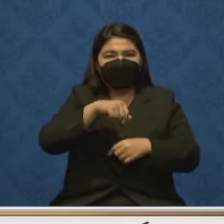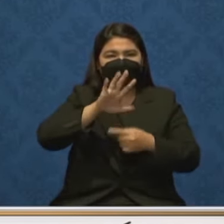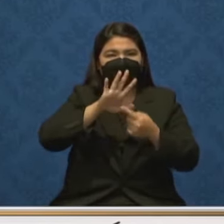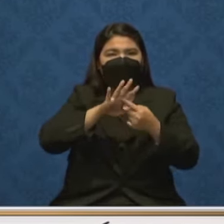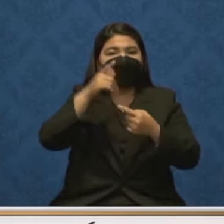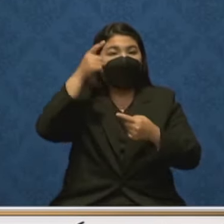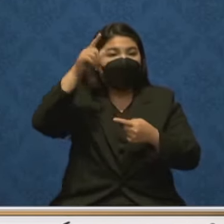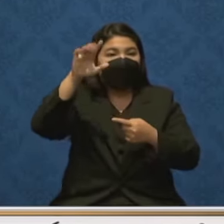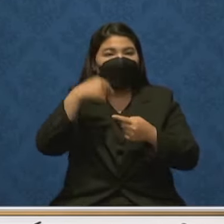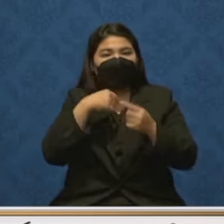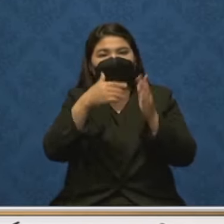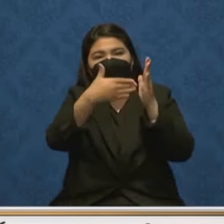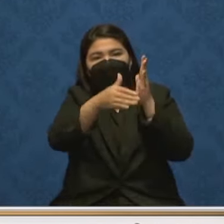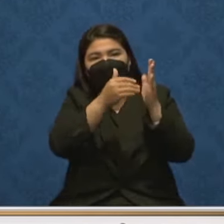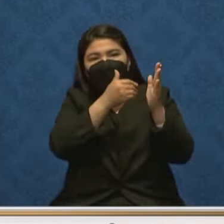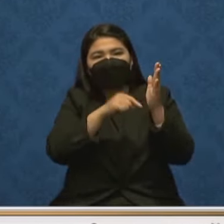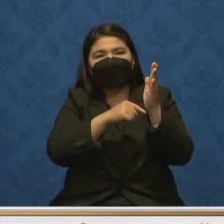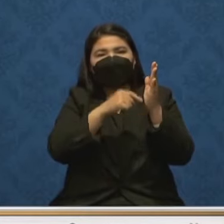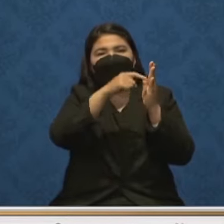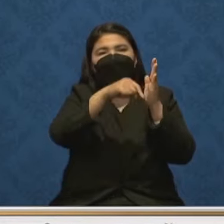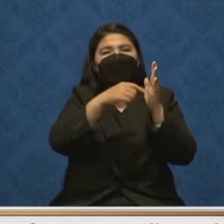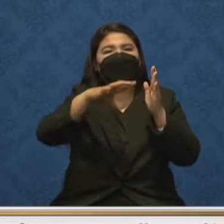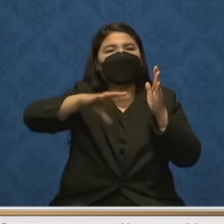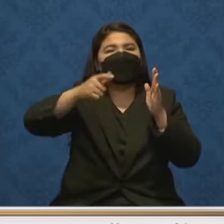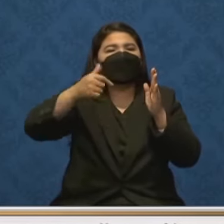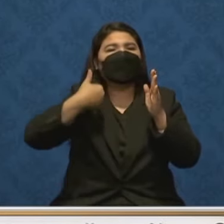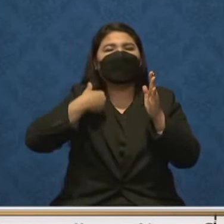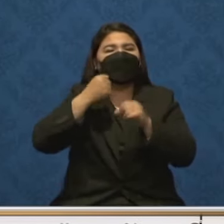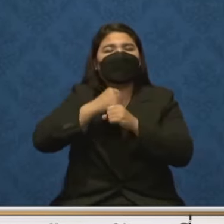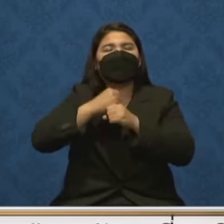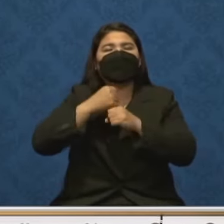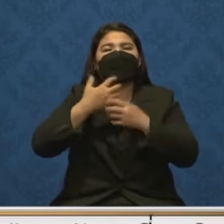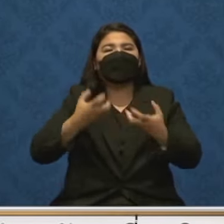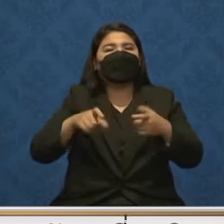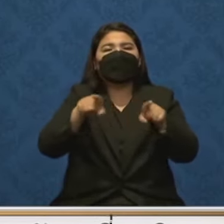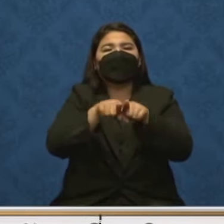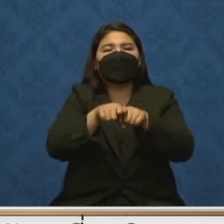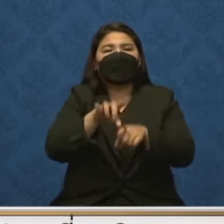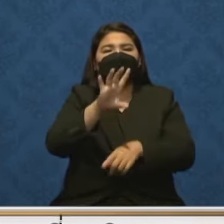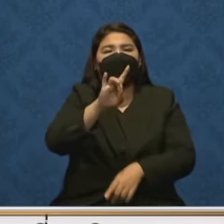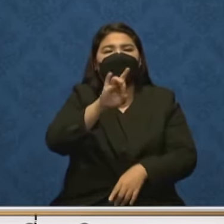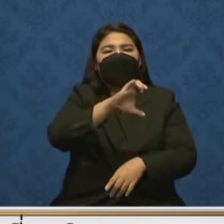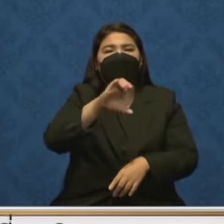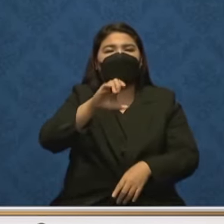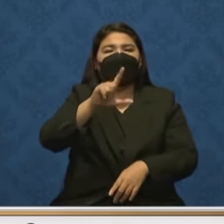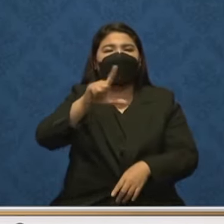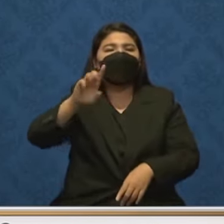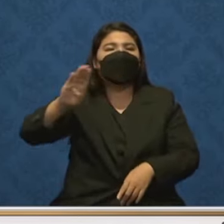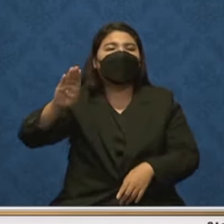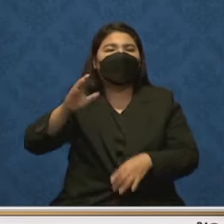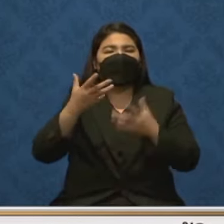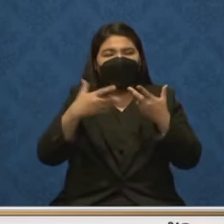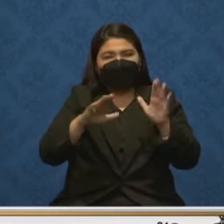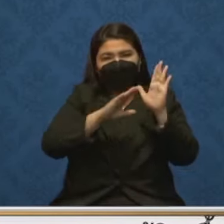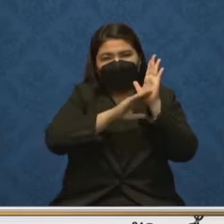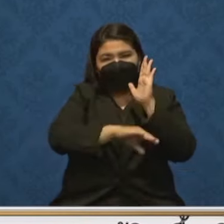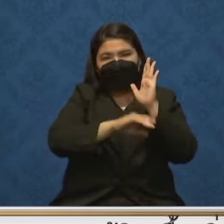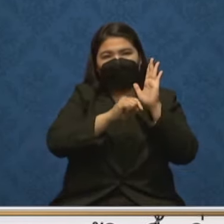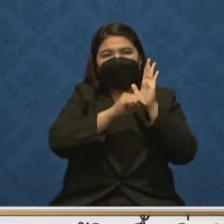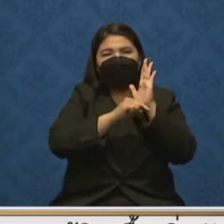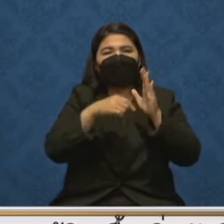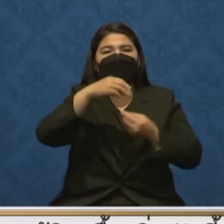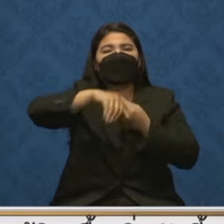ที่ดูแลเขตปริมณฑลนะอยู่ในเขตเมืองเหมือนกันมีงานเยอะเหมือนกันเลยว่าประมาณแค่ 800ล้านบาทภูธรสองคือภาคตะวันออกนะคะใน